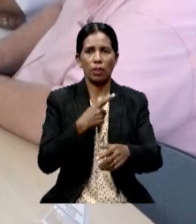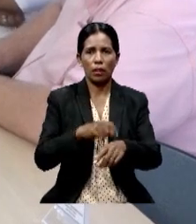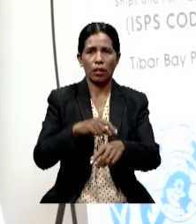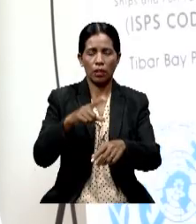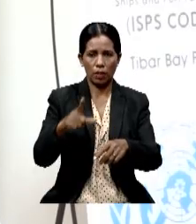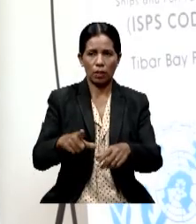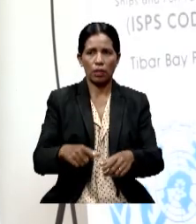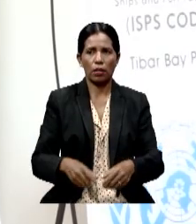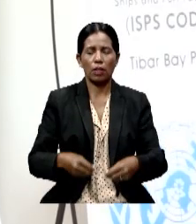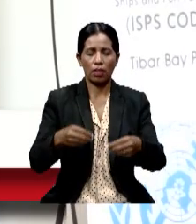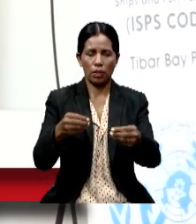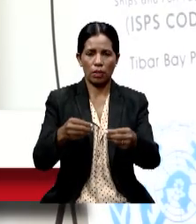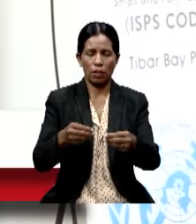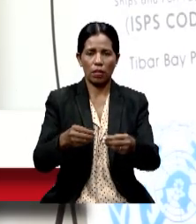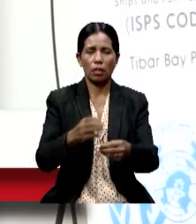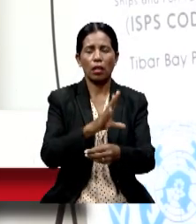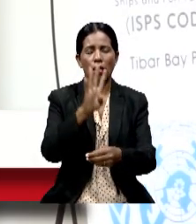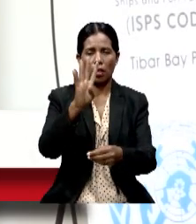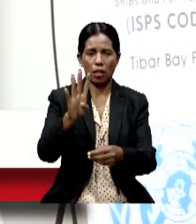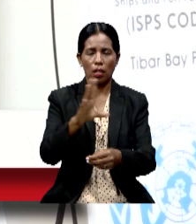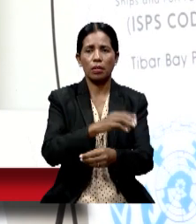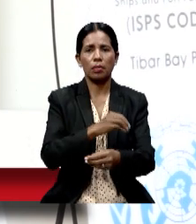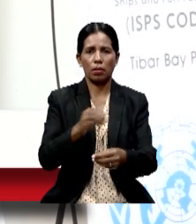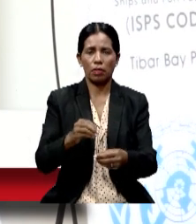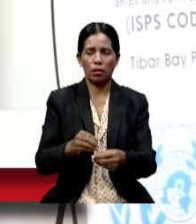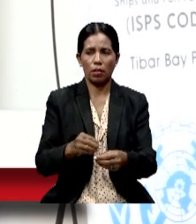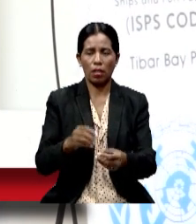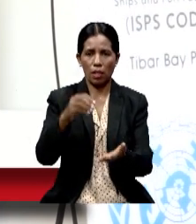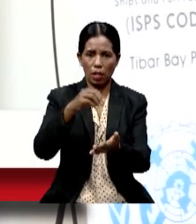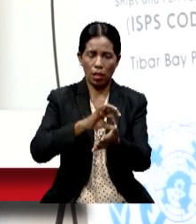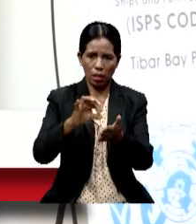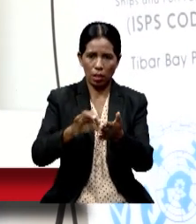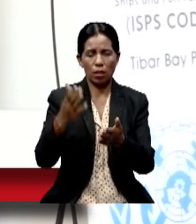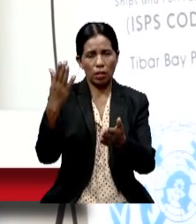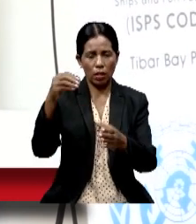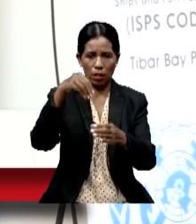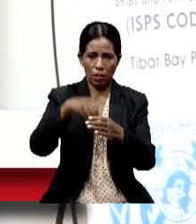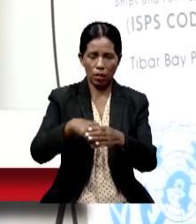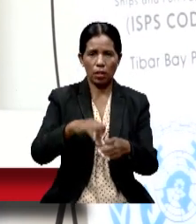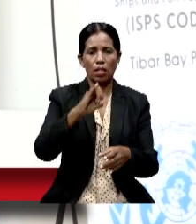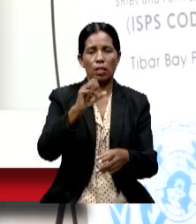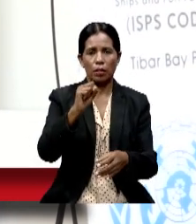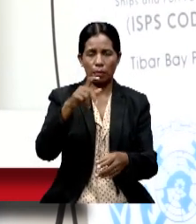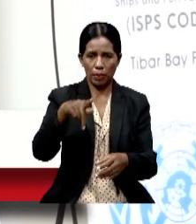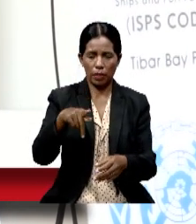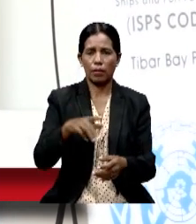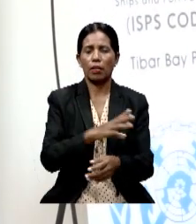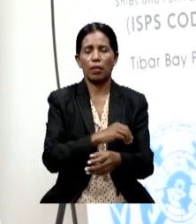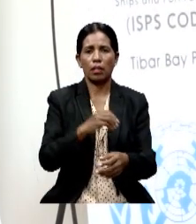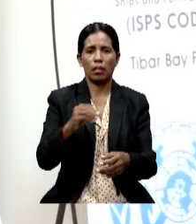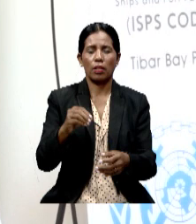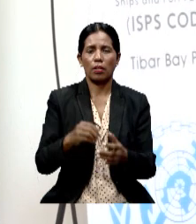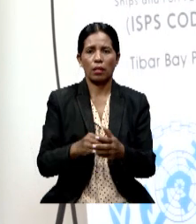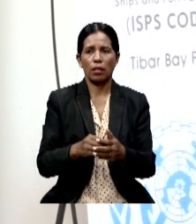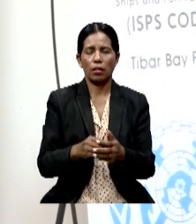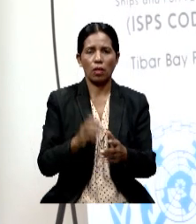onas, kufesan hat, incluimos ida solas nebe, minsona iha larang, konaba ISPS code nian. Jadi ini ISPS code ne,